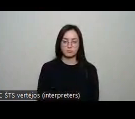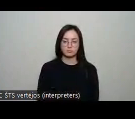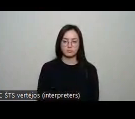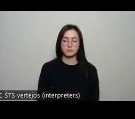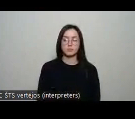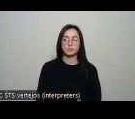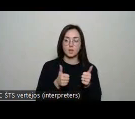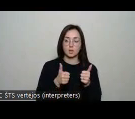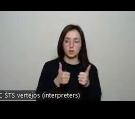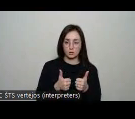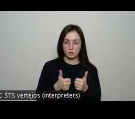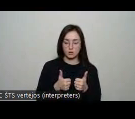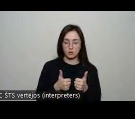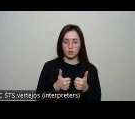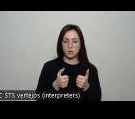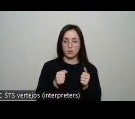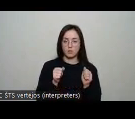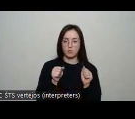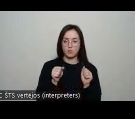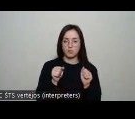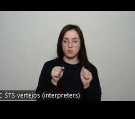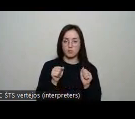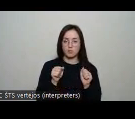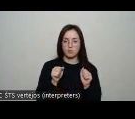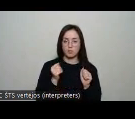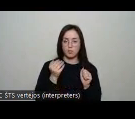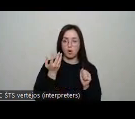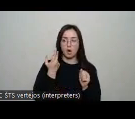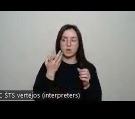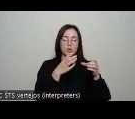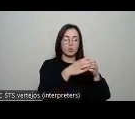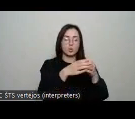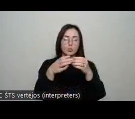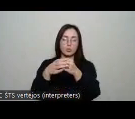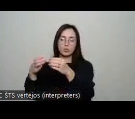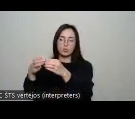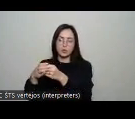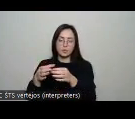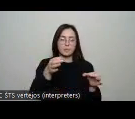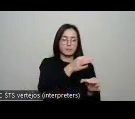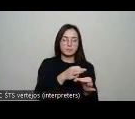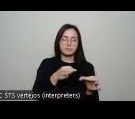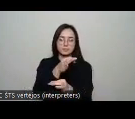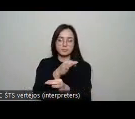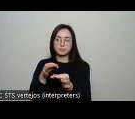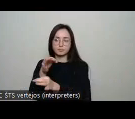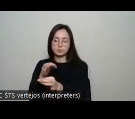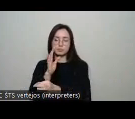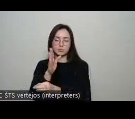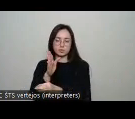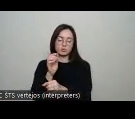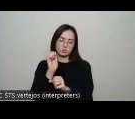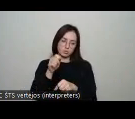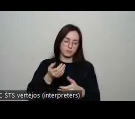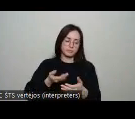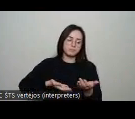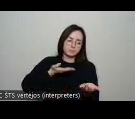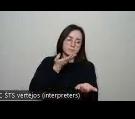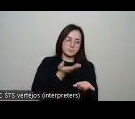Gerai, jie gal, kai diskutuos savo grupėse, galės tai aptarti, pasisakyti, gerai.